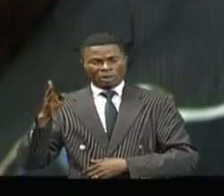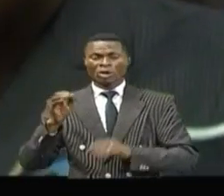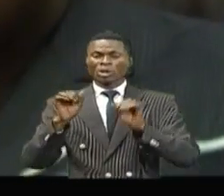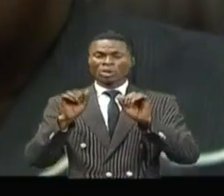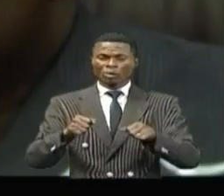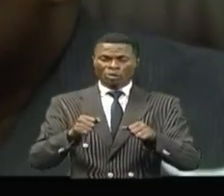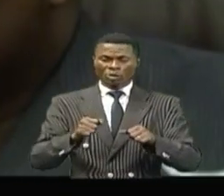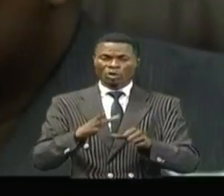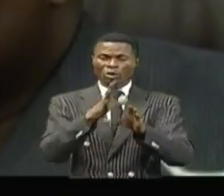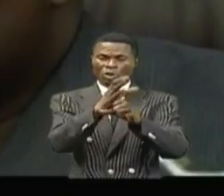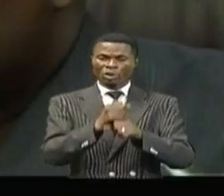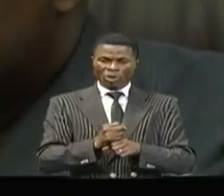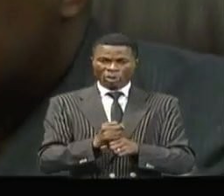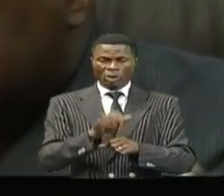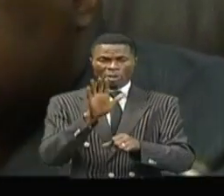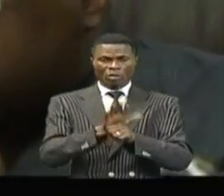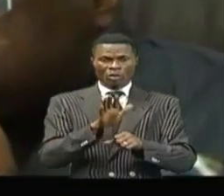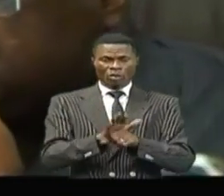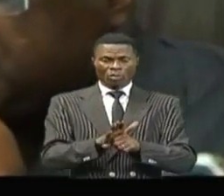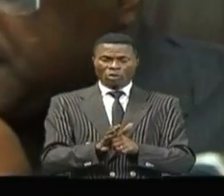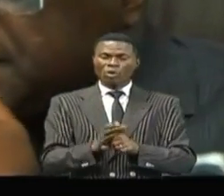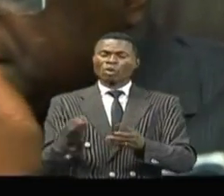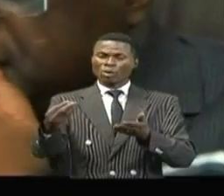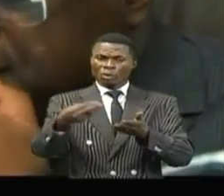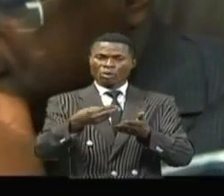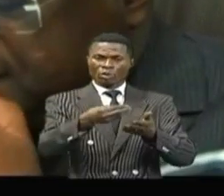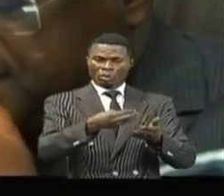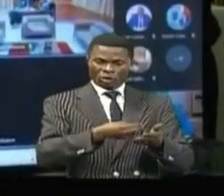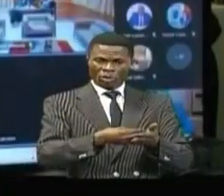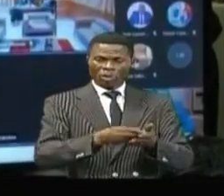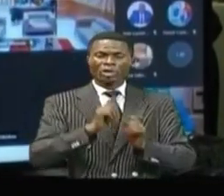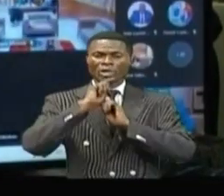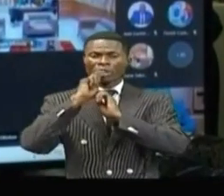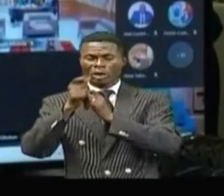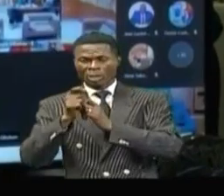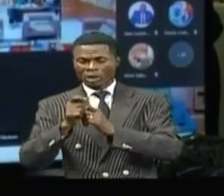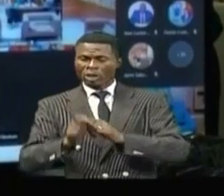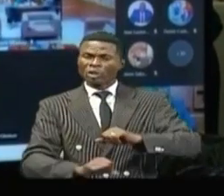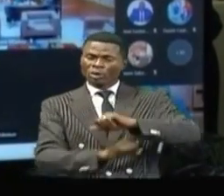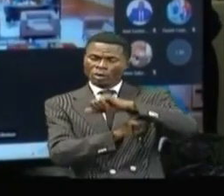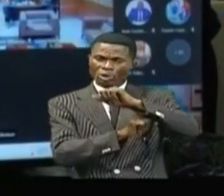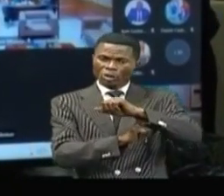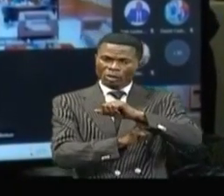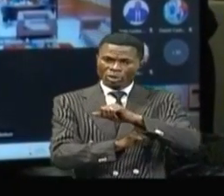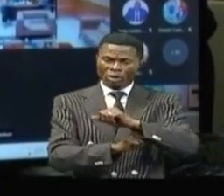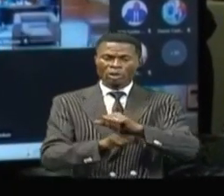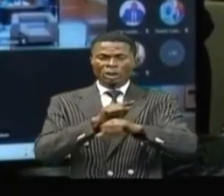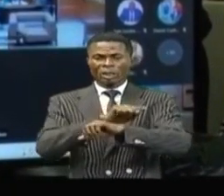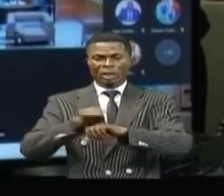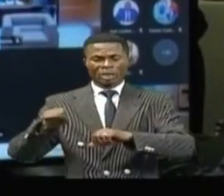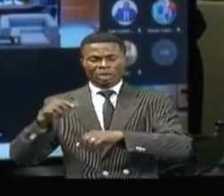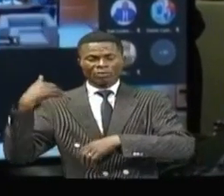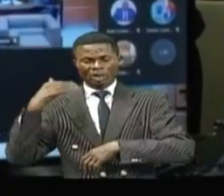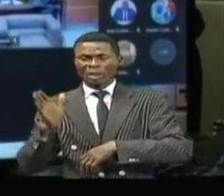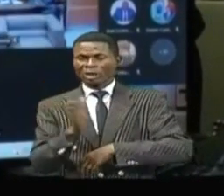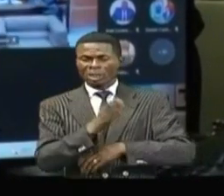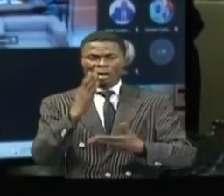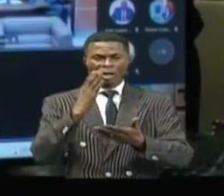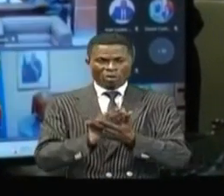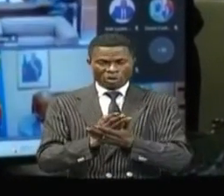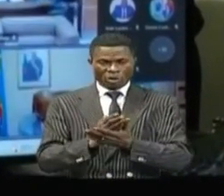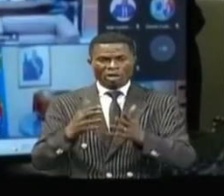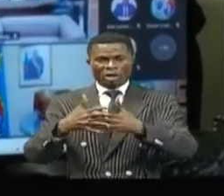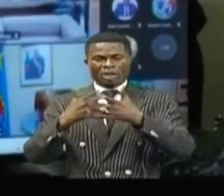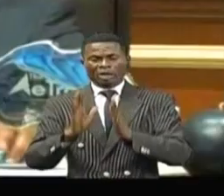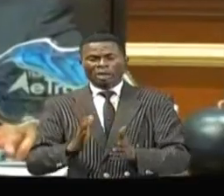aussi bénéficier des diverses contributions, dont l'aigle, apport des institutions publiques ou privées, des